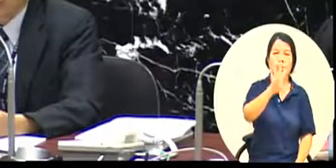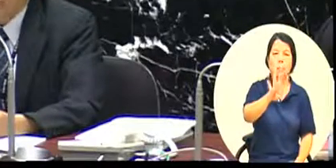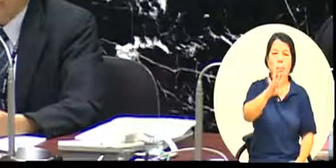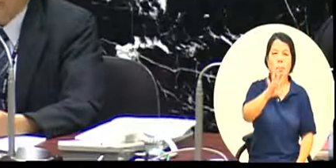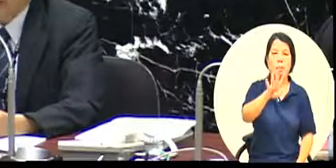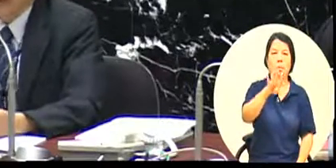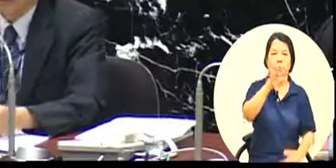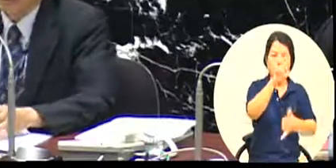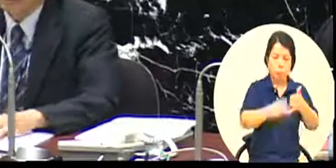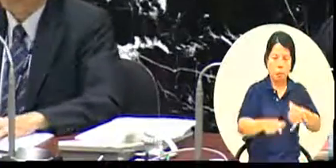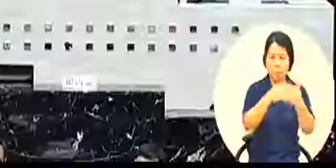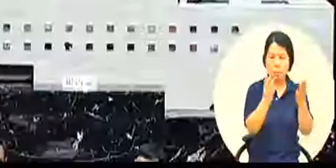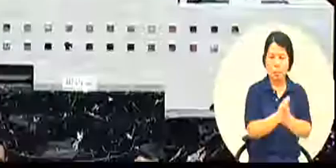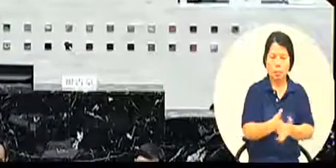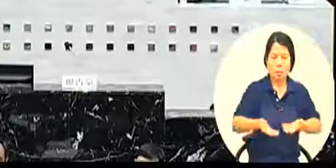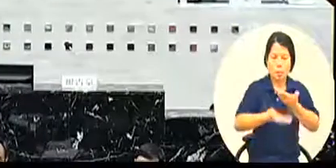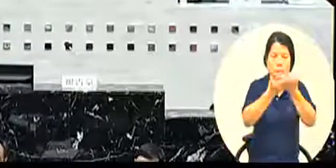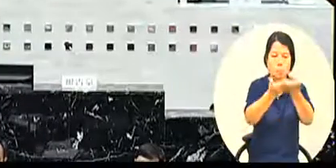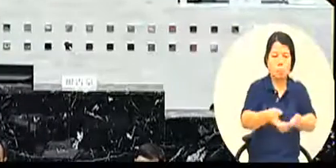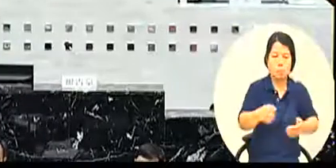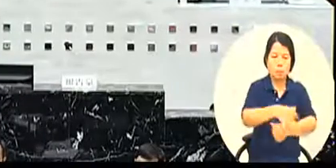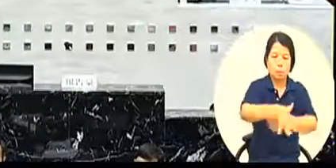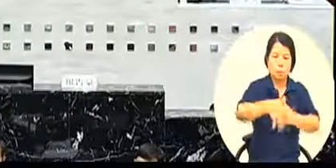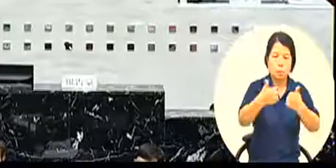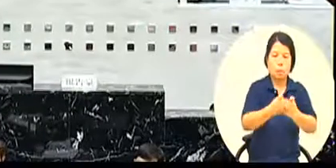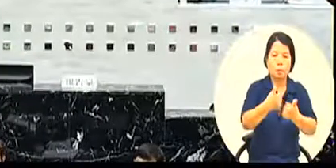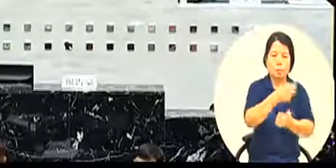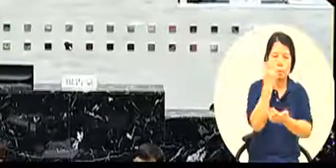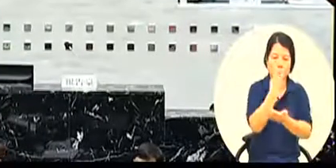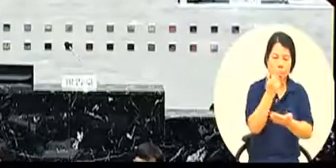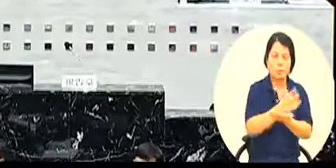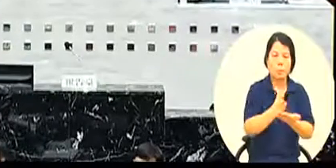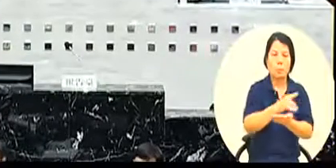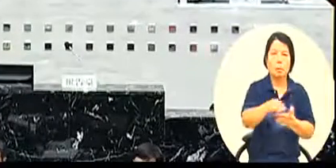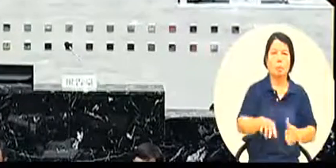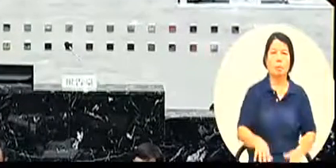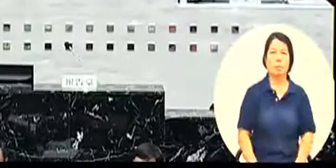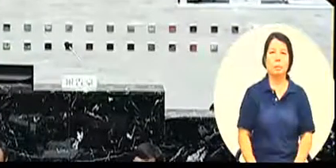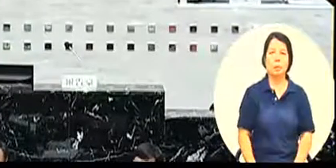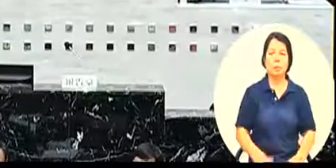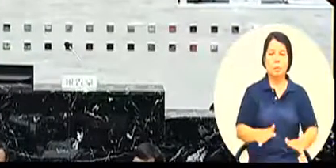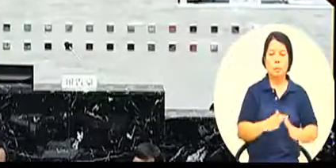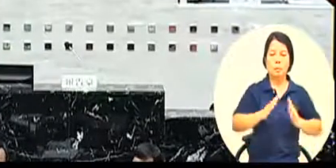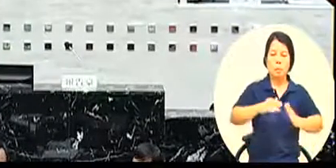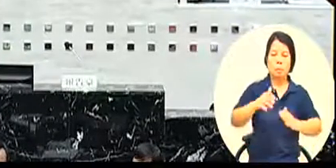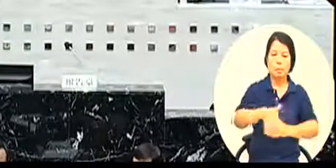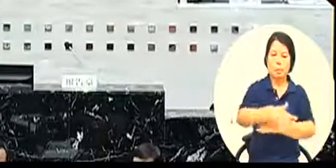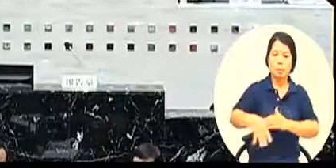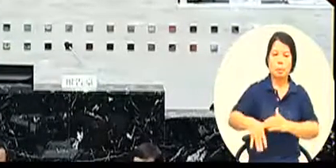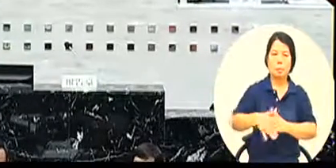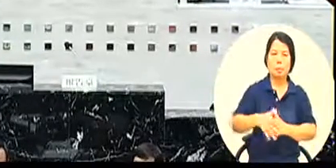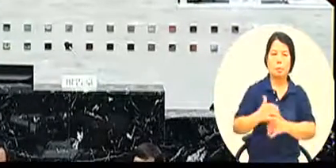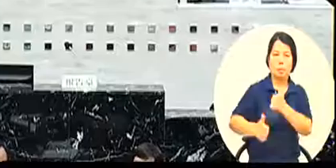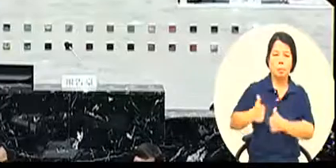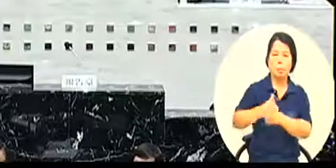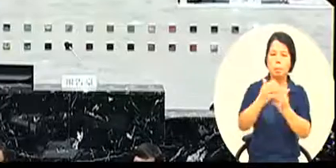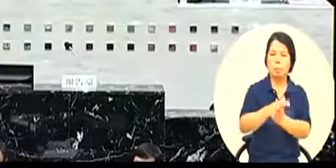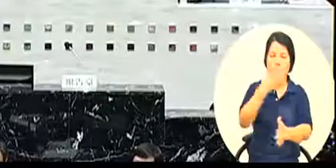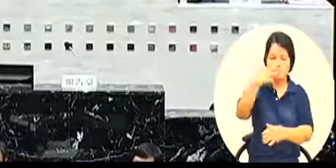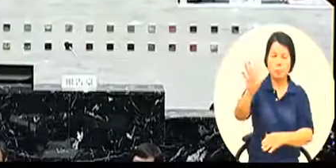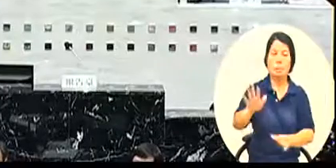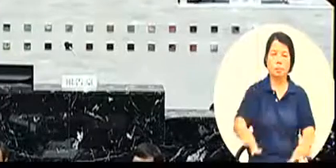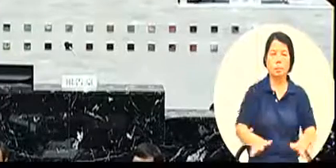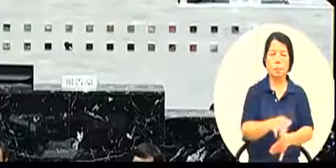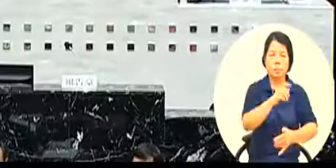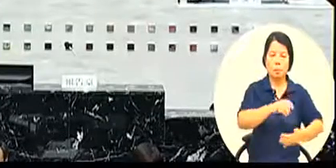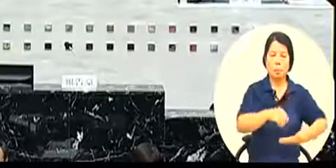各有关委员会审查。 那各位局处首长可以先行离席了哈。现在这边是议员的提案，议员的提案总